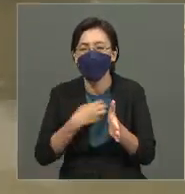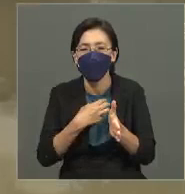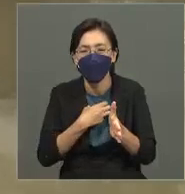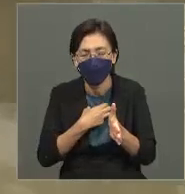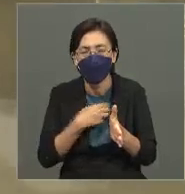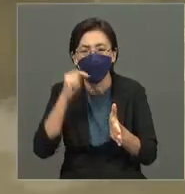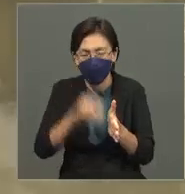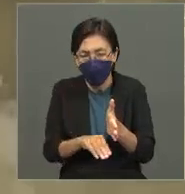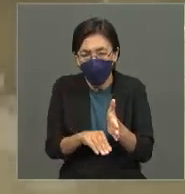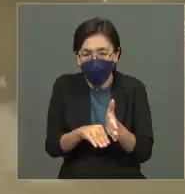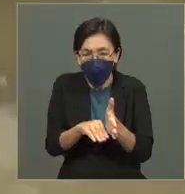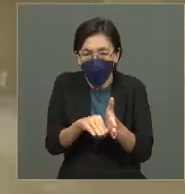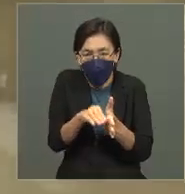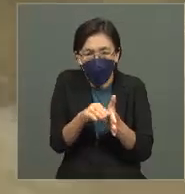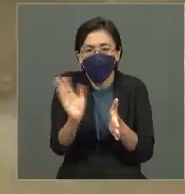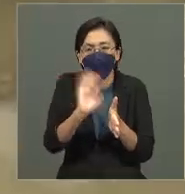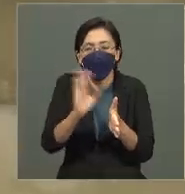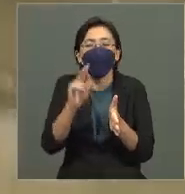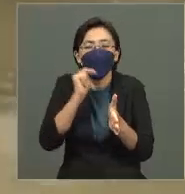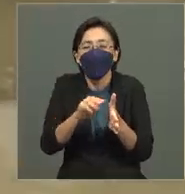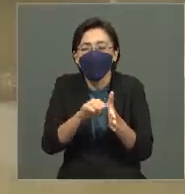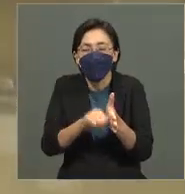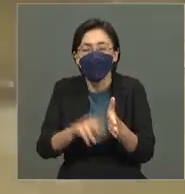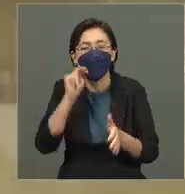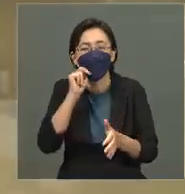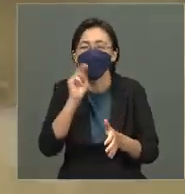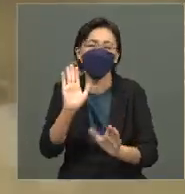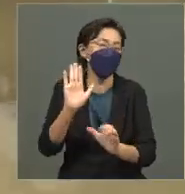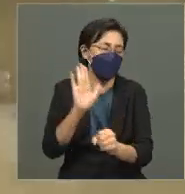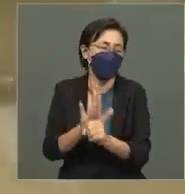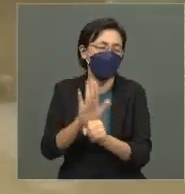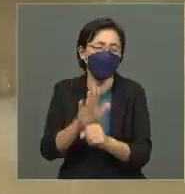ไม่ต้องเอาขึ้นมากขนาดนี้แล้วพอแล้วน้ำอ่ะ